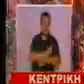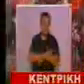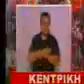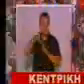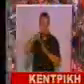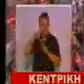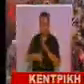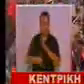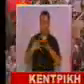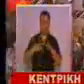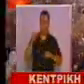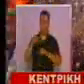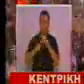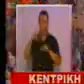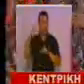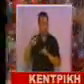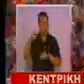που υπάρχουν μέσα στο λαό.